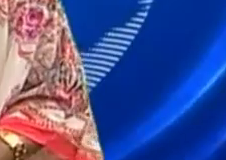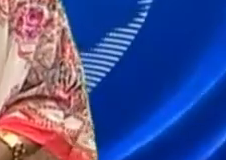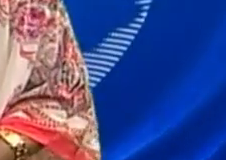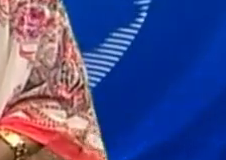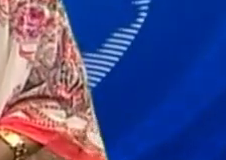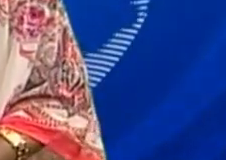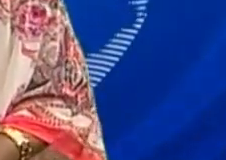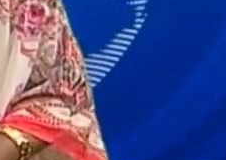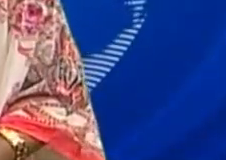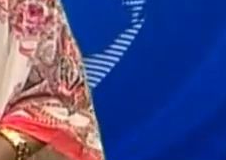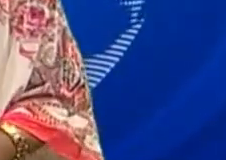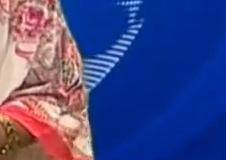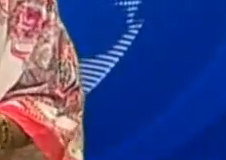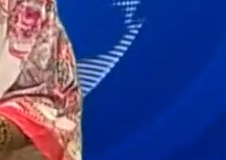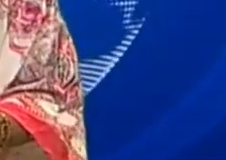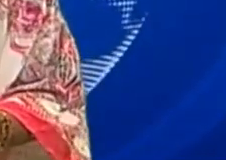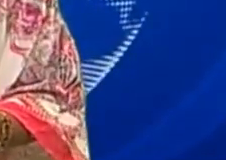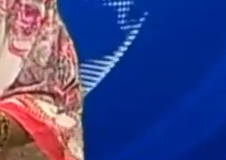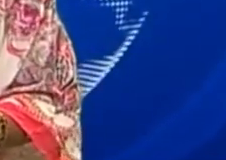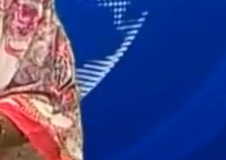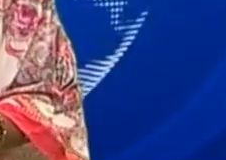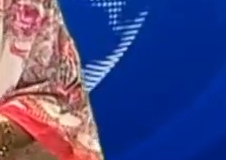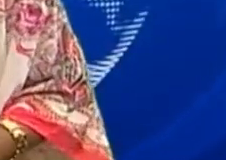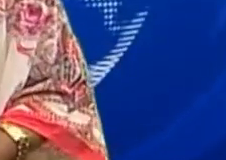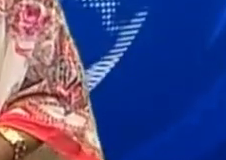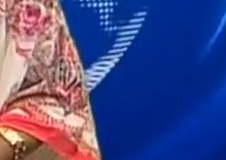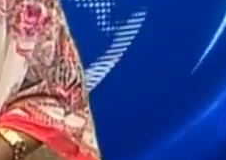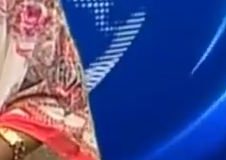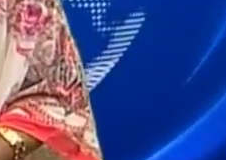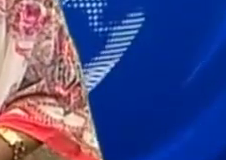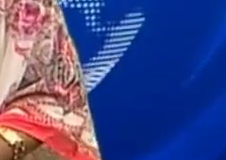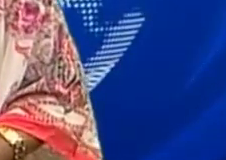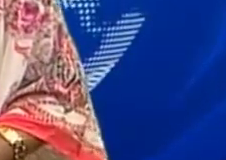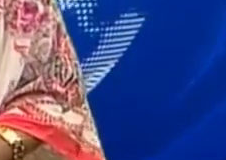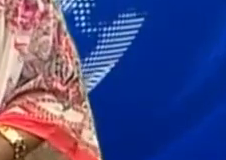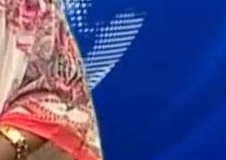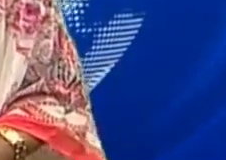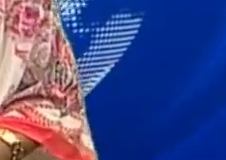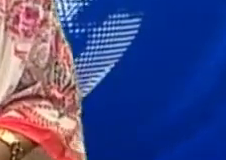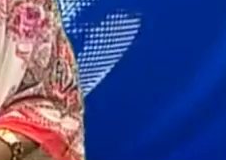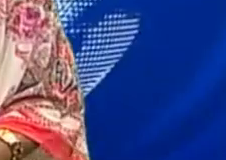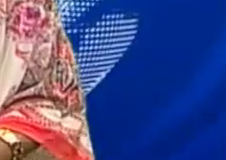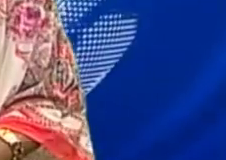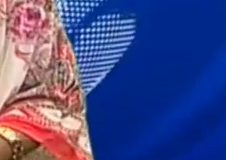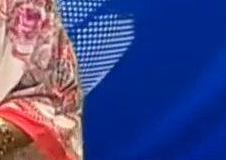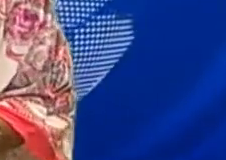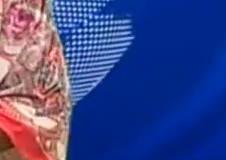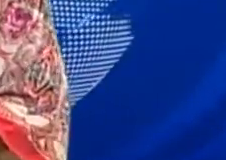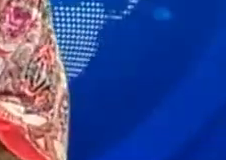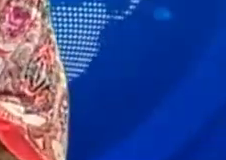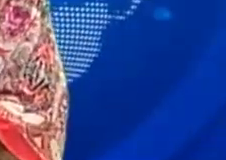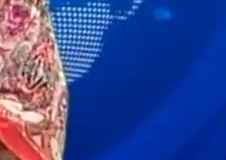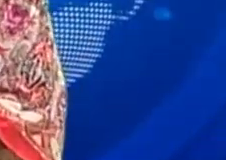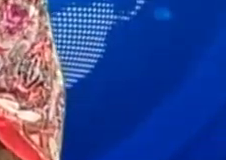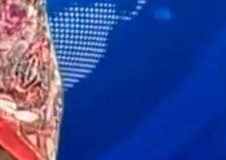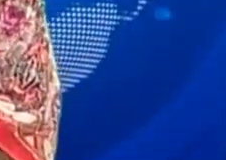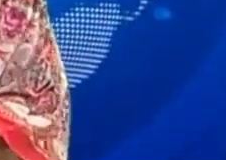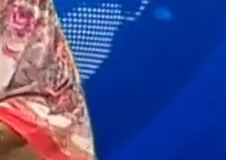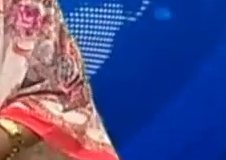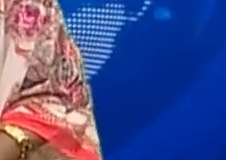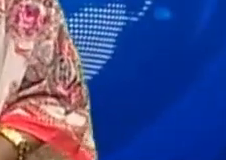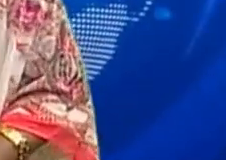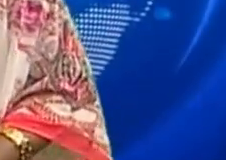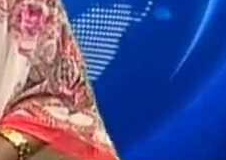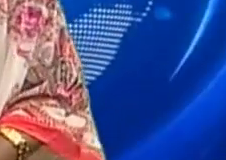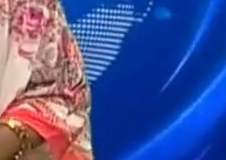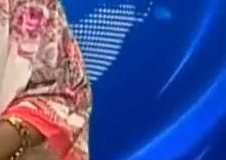du Premier ministre aux préoccupations de parlementaires. Le projet est envoyé à la commission ECOFIN pour certains